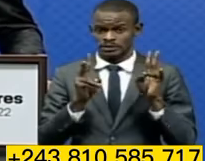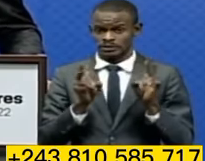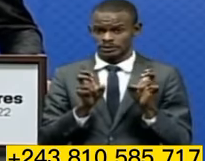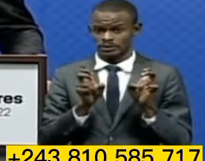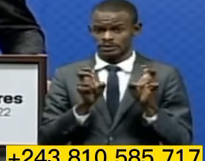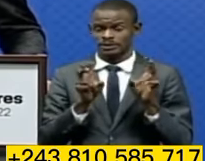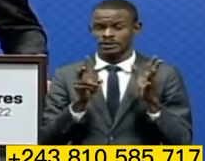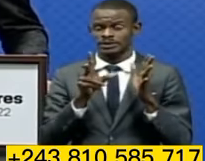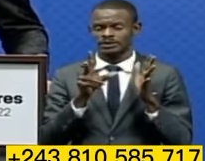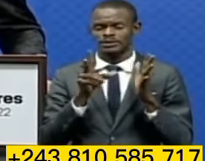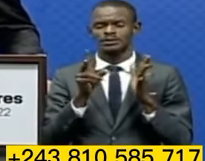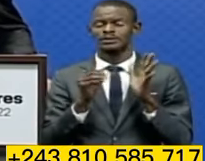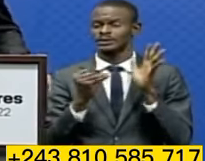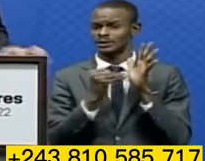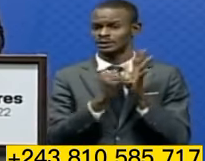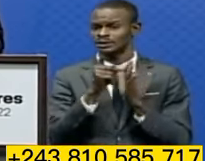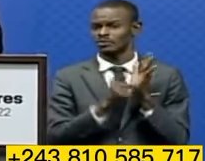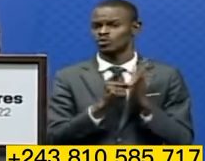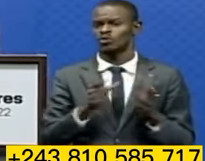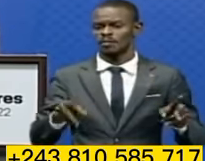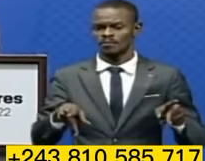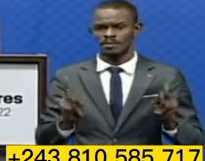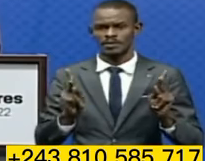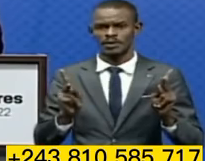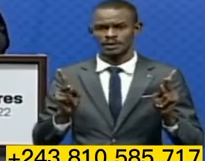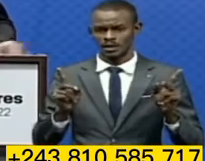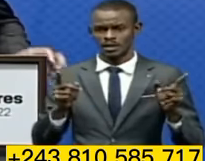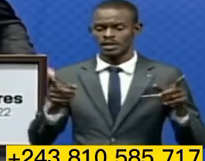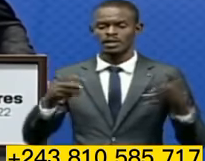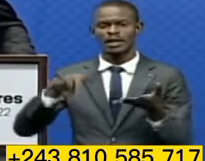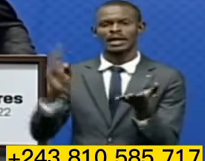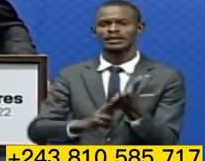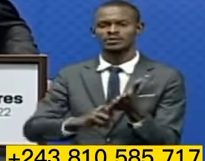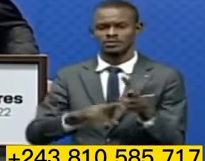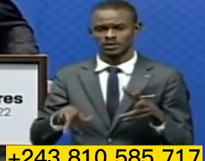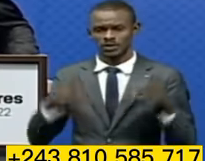le projet de loi autorisant la ratification de l'accord de crédit numéro